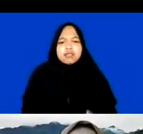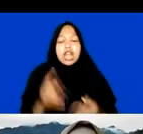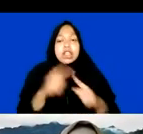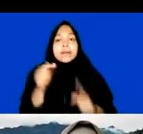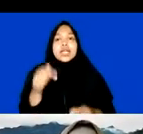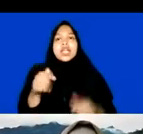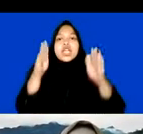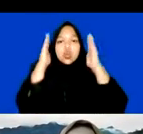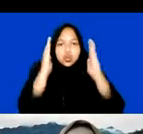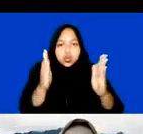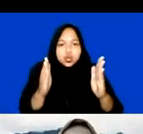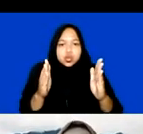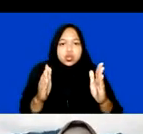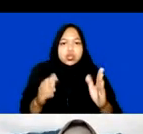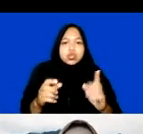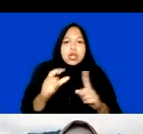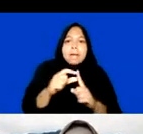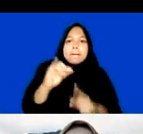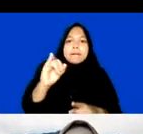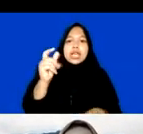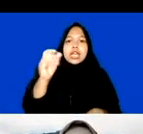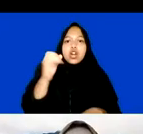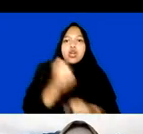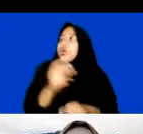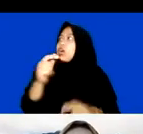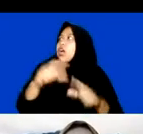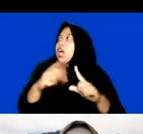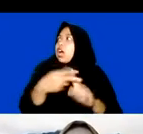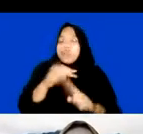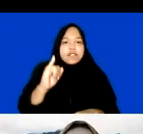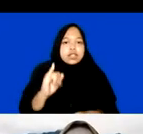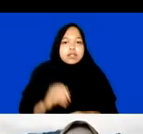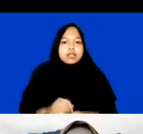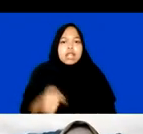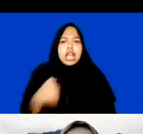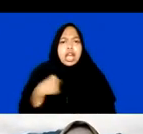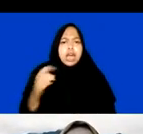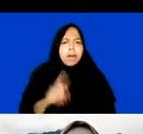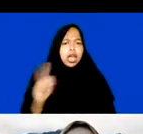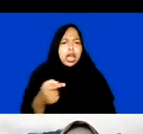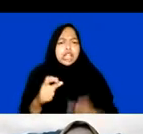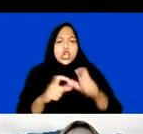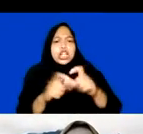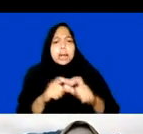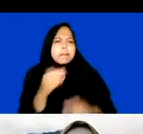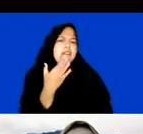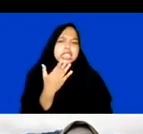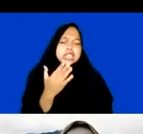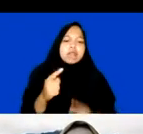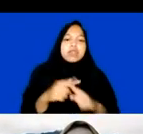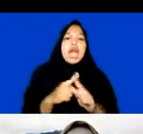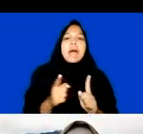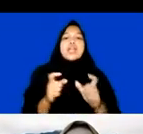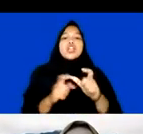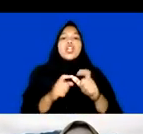buat pyrography kan. Jadi sebelumnya juga saya pakai solder biasa sebenarnya. Cuman karena solder biasa itu nggak bisa diatur